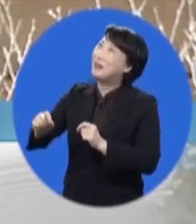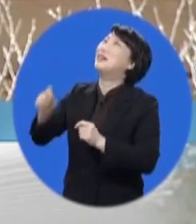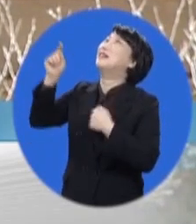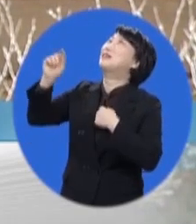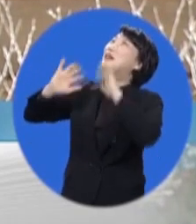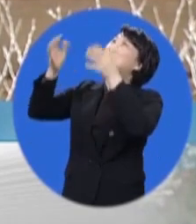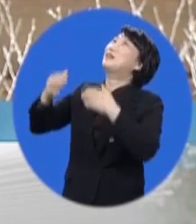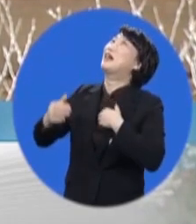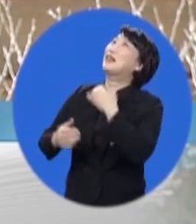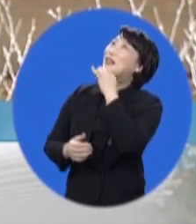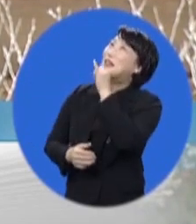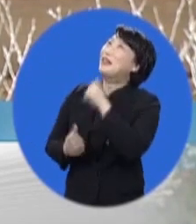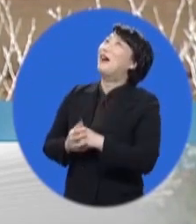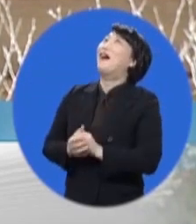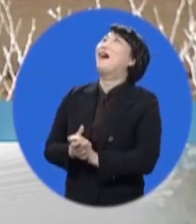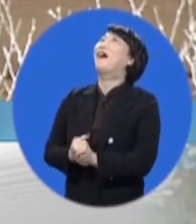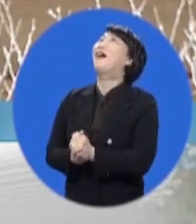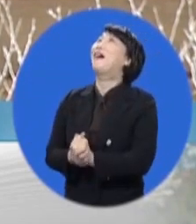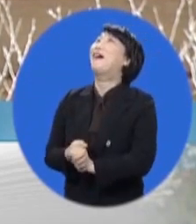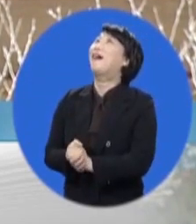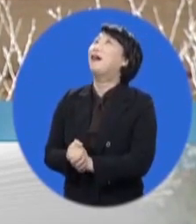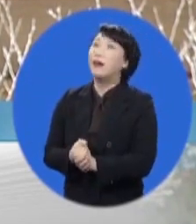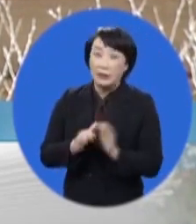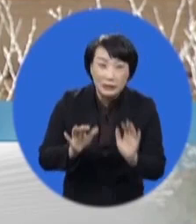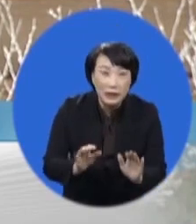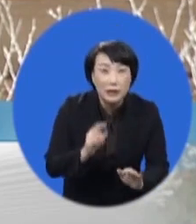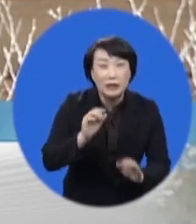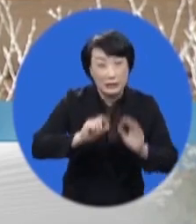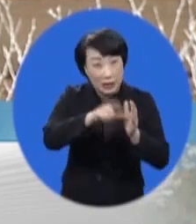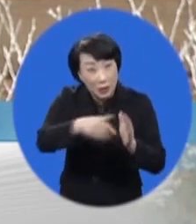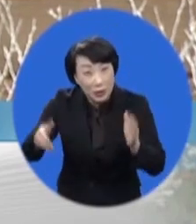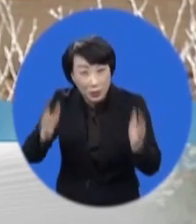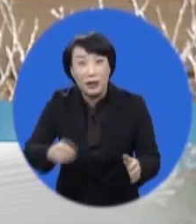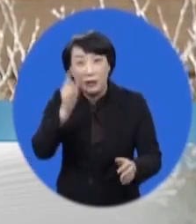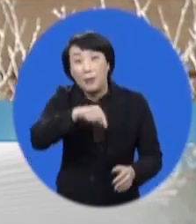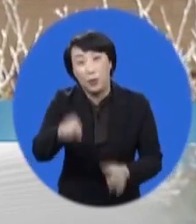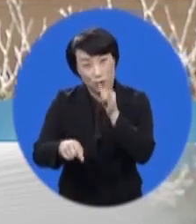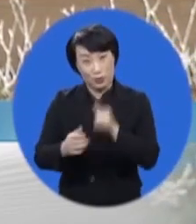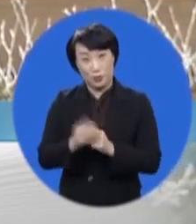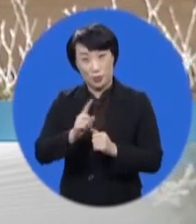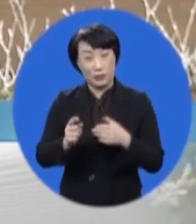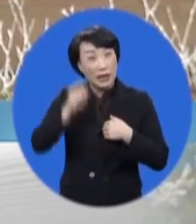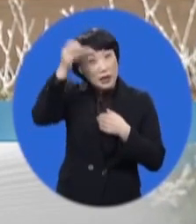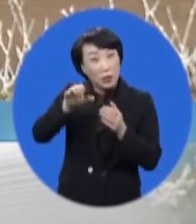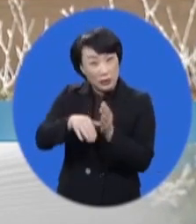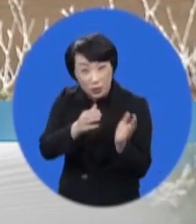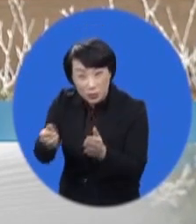나를 기다린다. 그런데 세월의 단점이 있다면 내 영혼의 때를 위해서